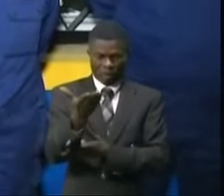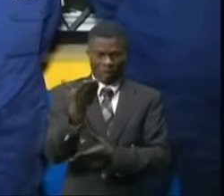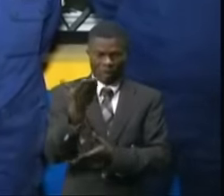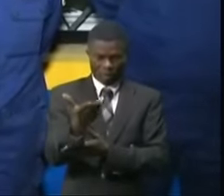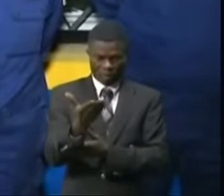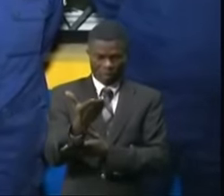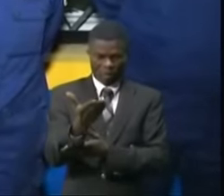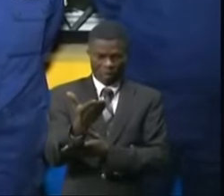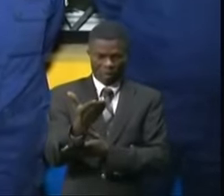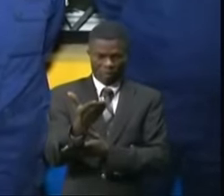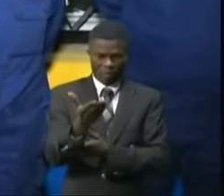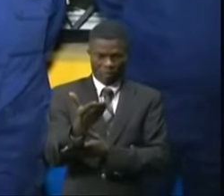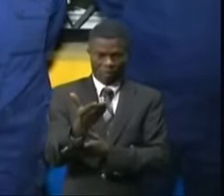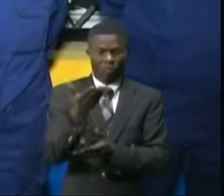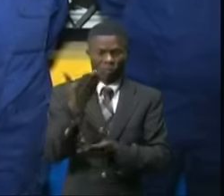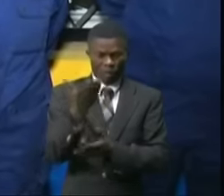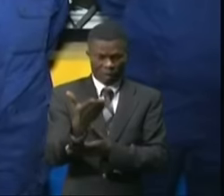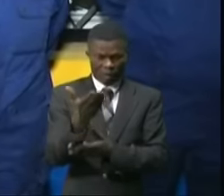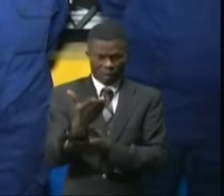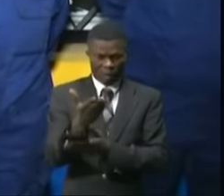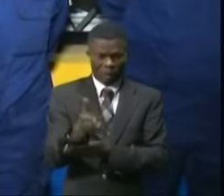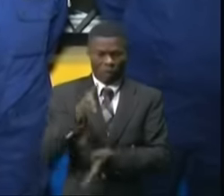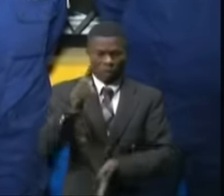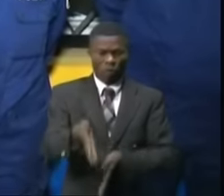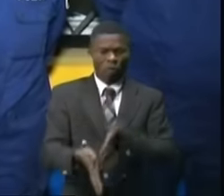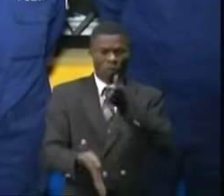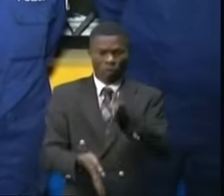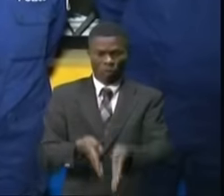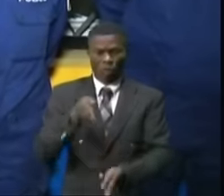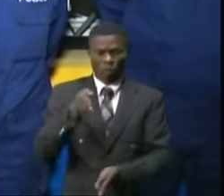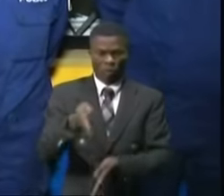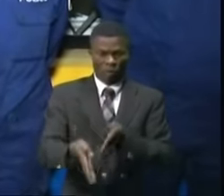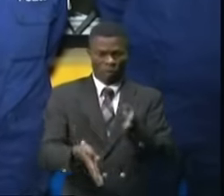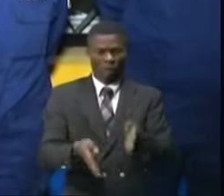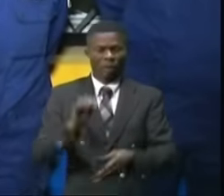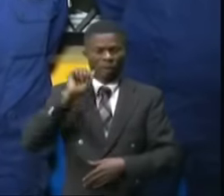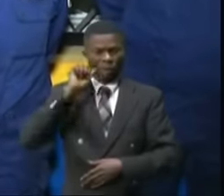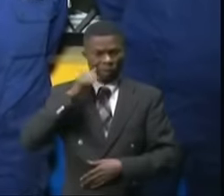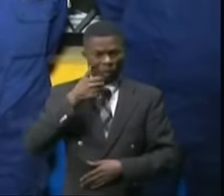ou solliciter une marche,